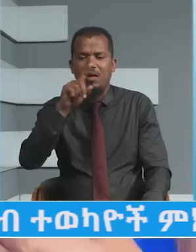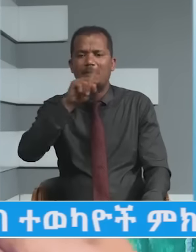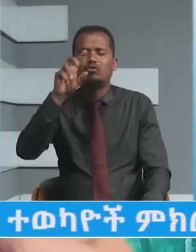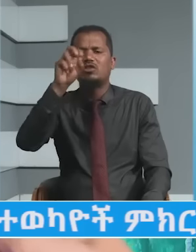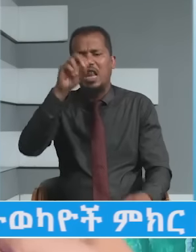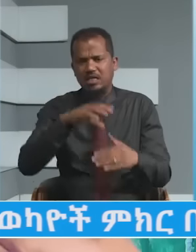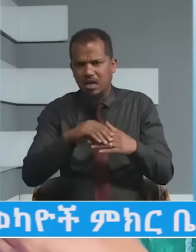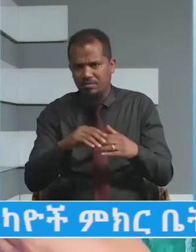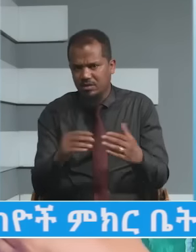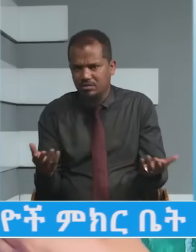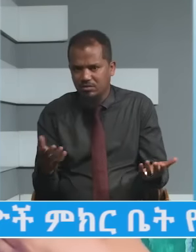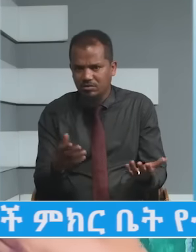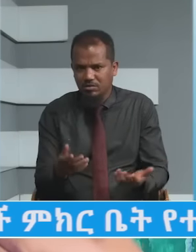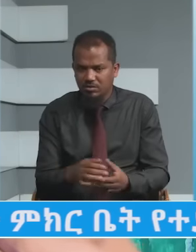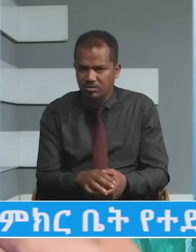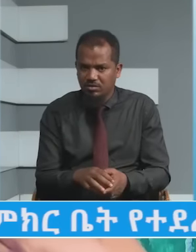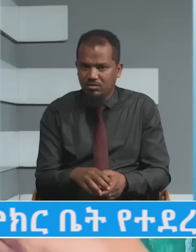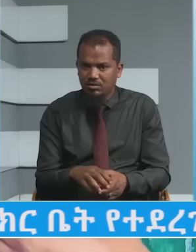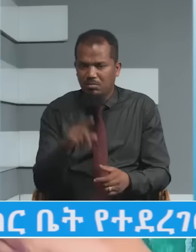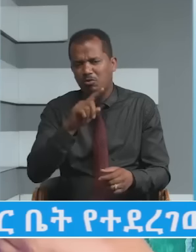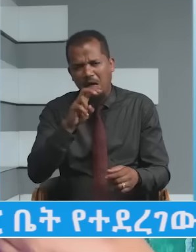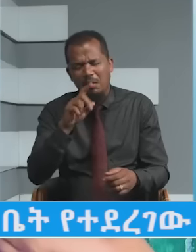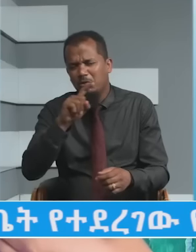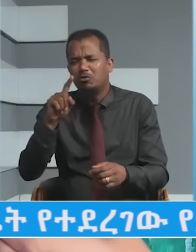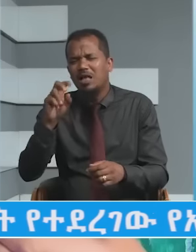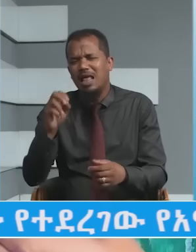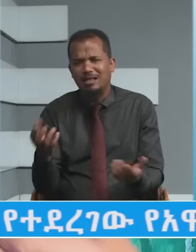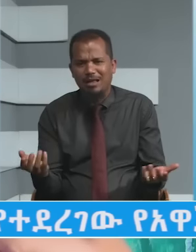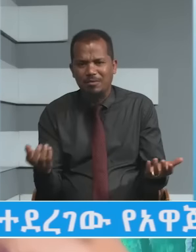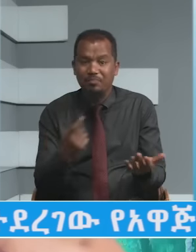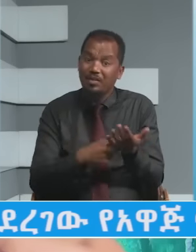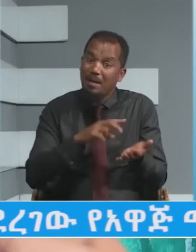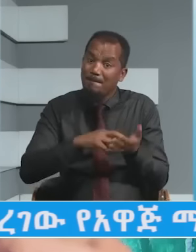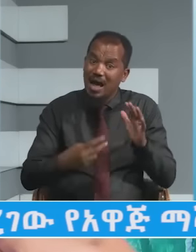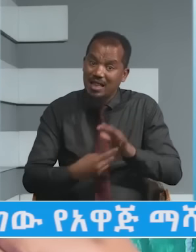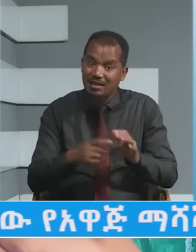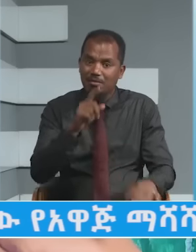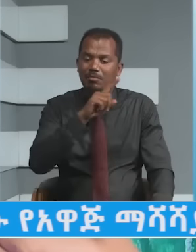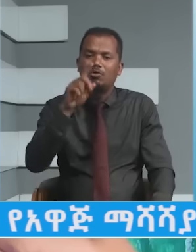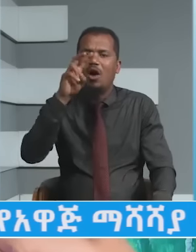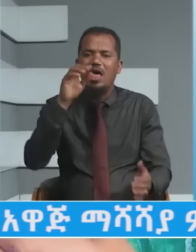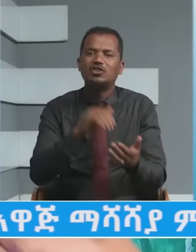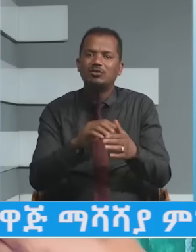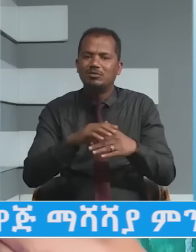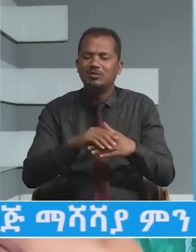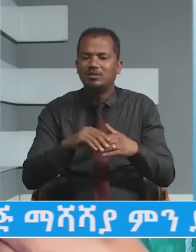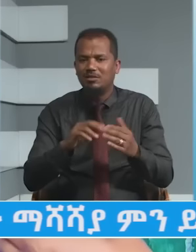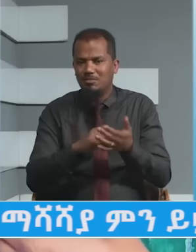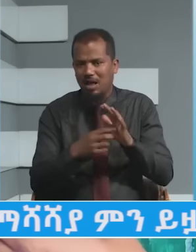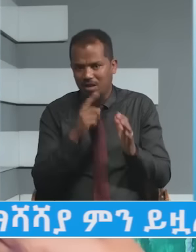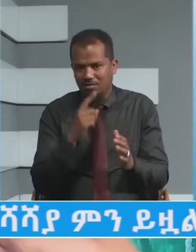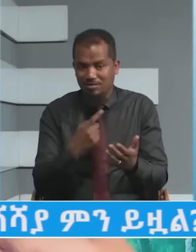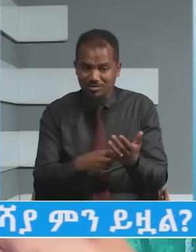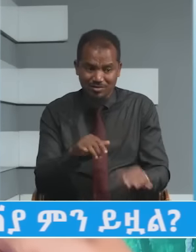120 130 ብር ነው ወፍጮ ቤት። አዎ 120 130 ነው። ይሄ ማለት 120 ሺህ ብር ማለት ነው።